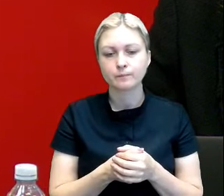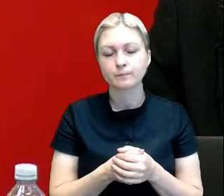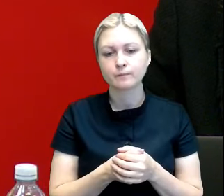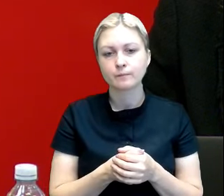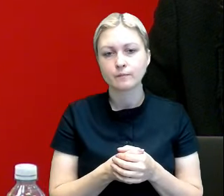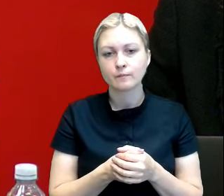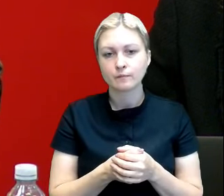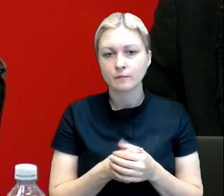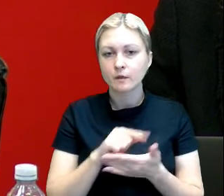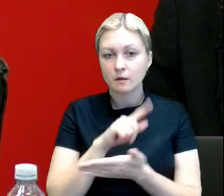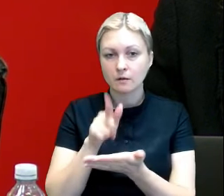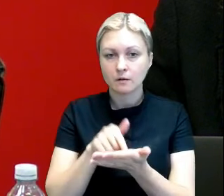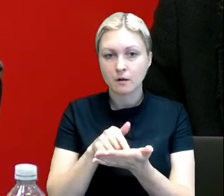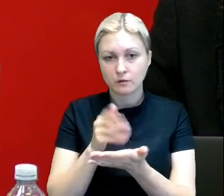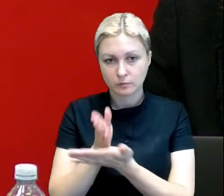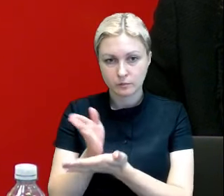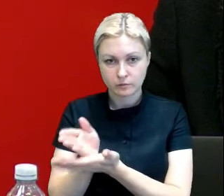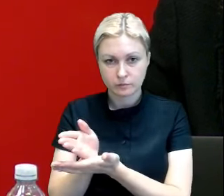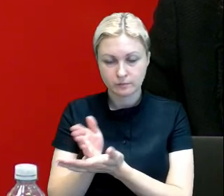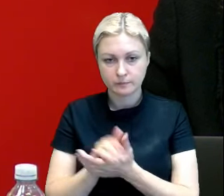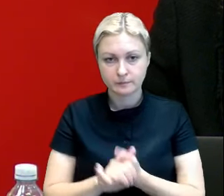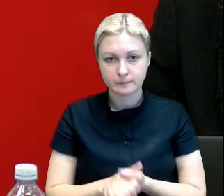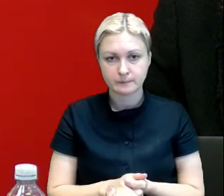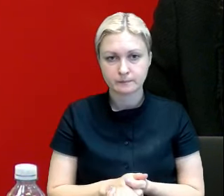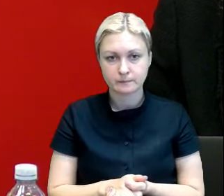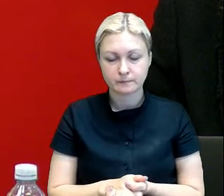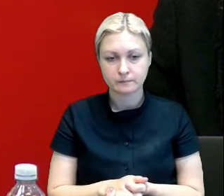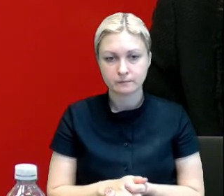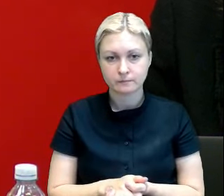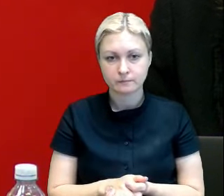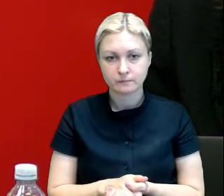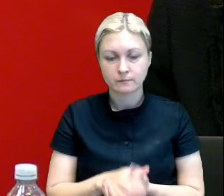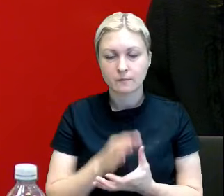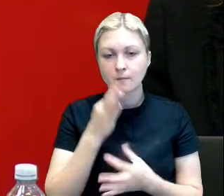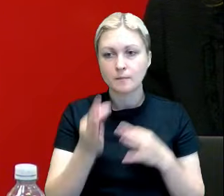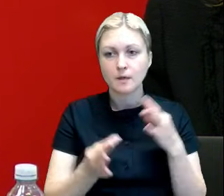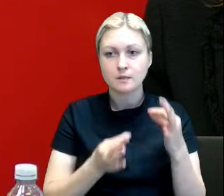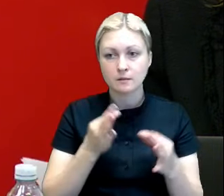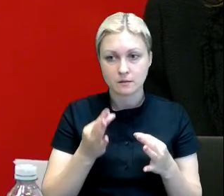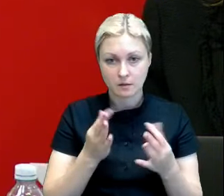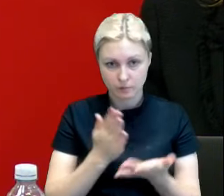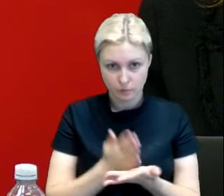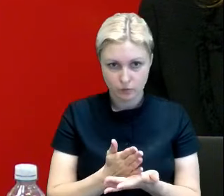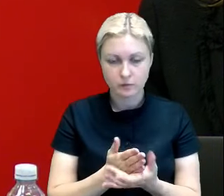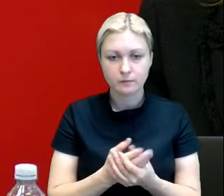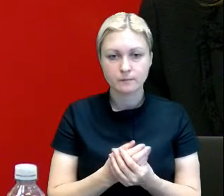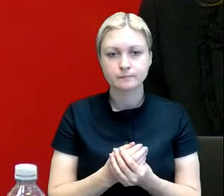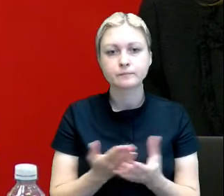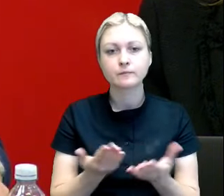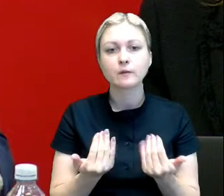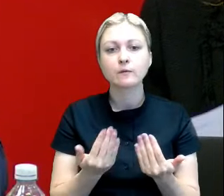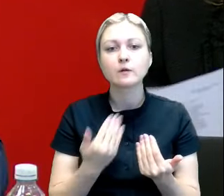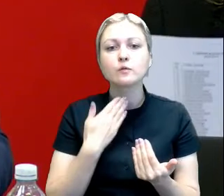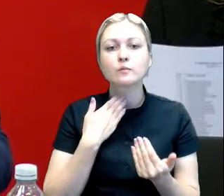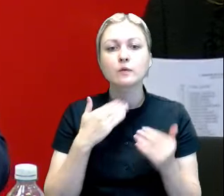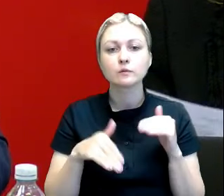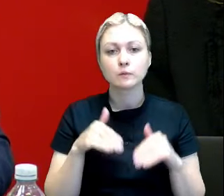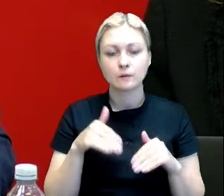būtų klausimų pasisakymo kviečiu balsuoti